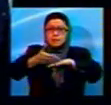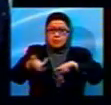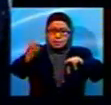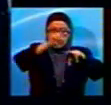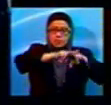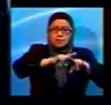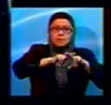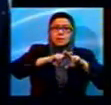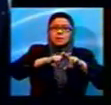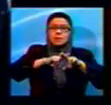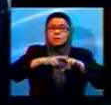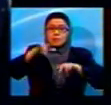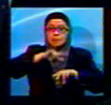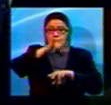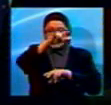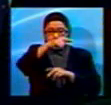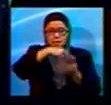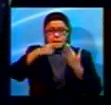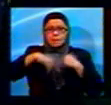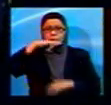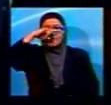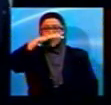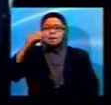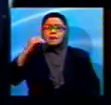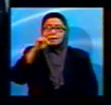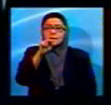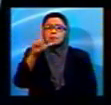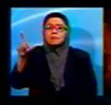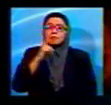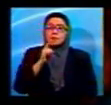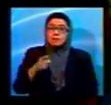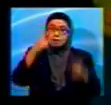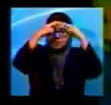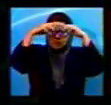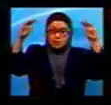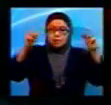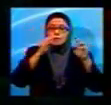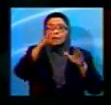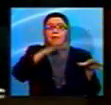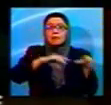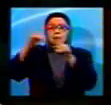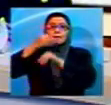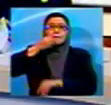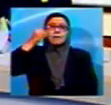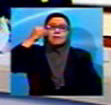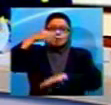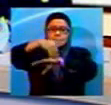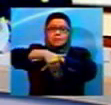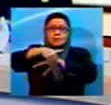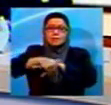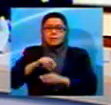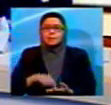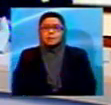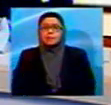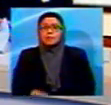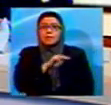dan Kuala Lumpur Perdana Menteri dan isteri Datin seri rosmah mansor di jadual berlepas pulang malam ini